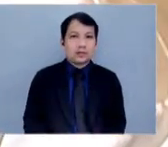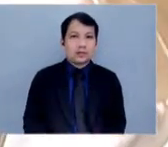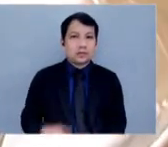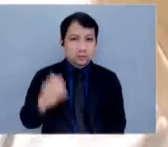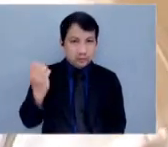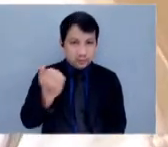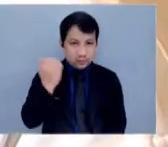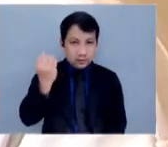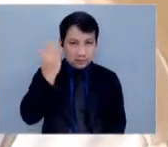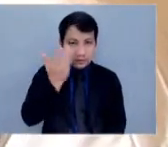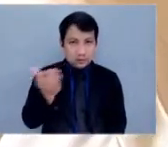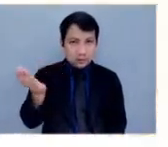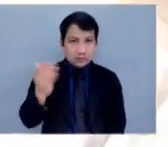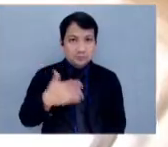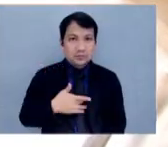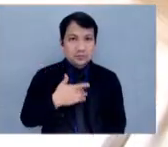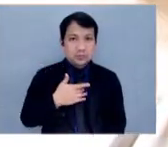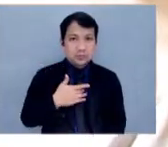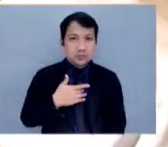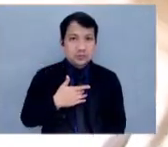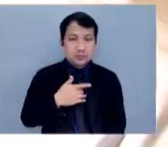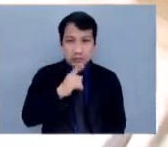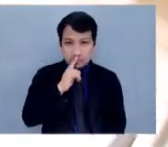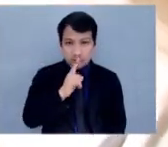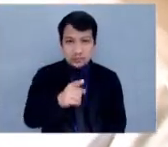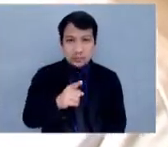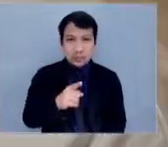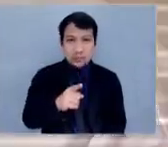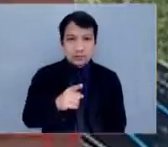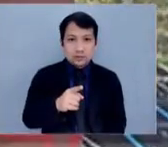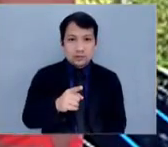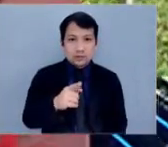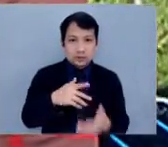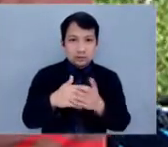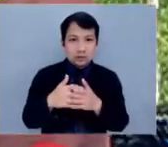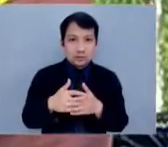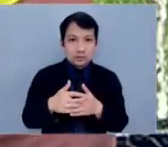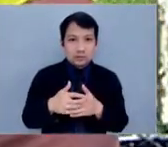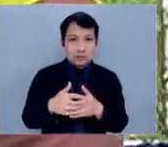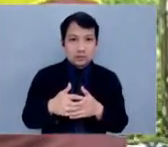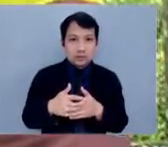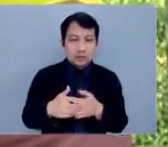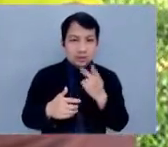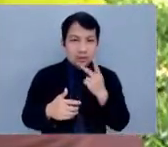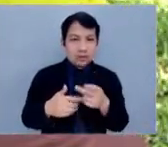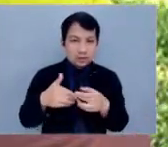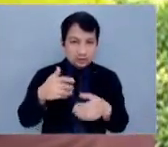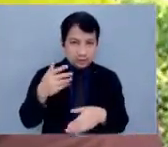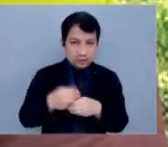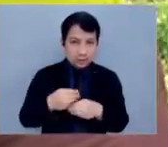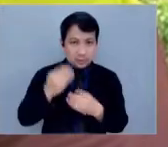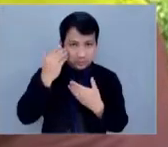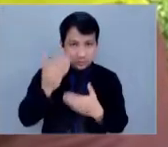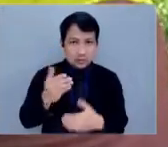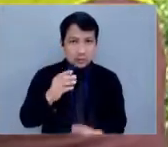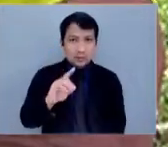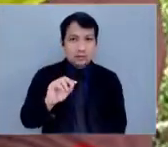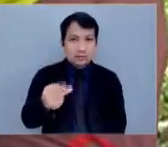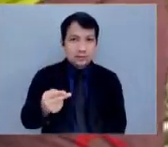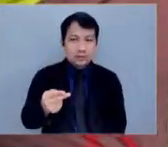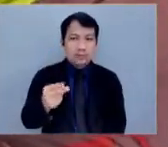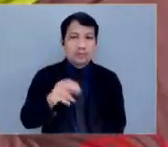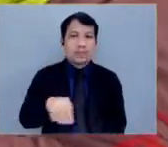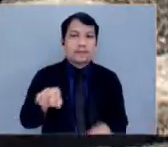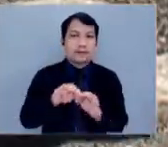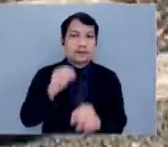meron kang nararamdaman talaga, pag hinintay mo pa mag-collapse, huli na yun. Dagdag na paalala ng DOH, uminom palagi